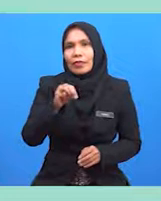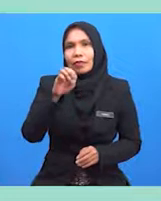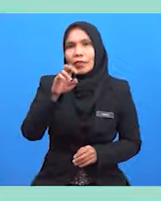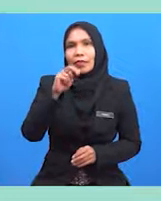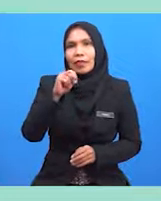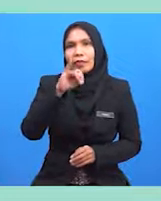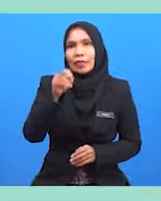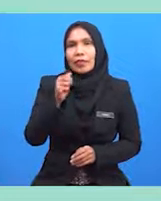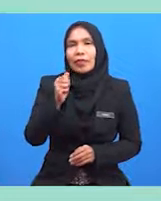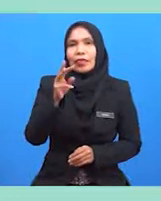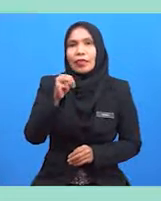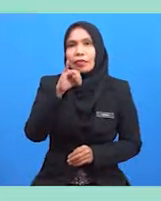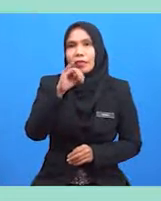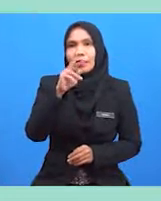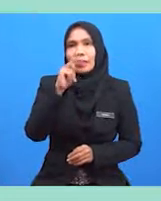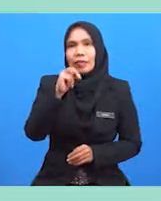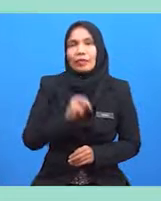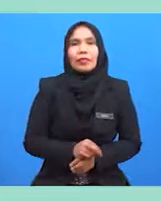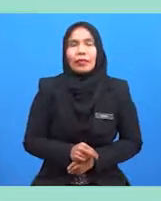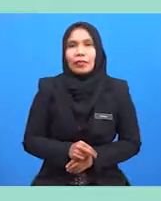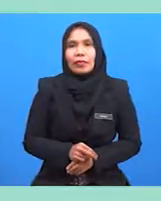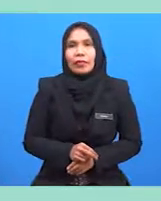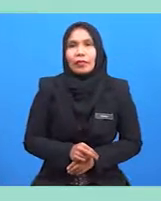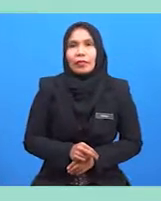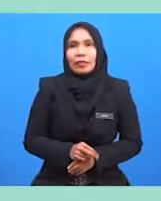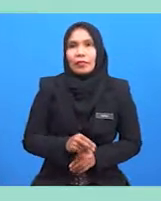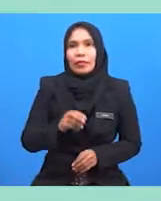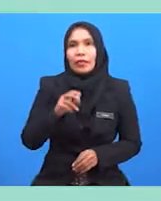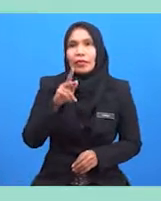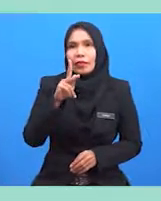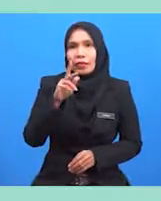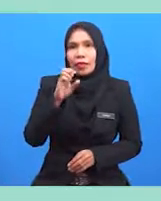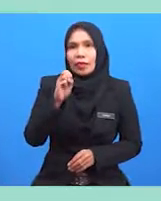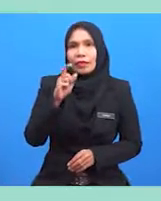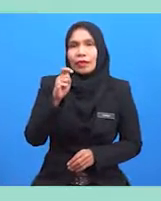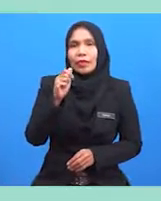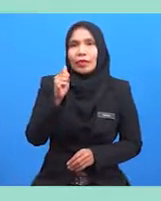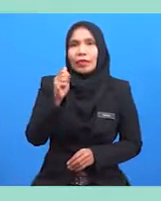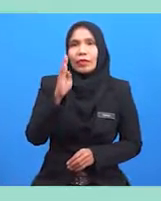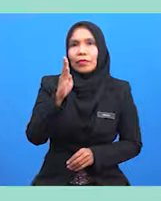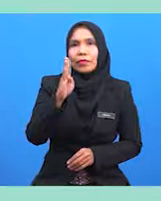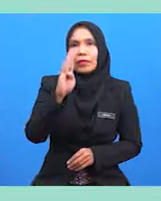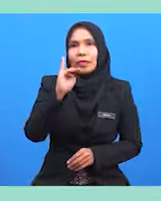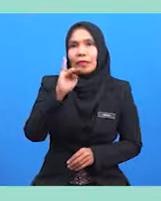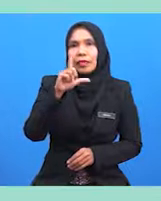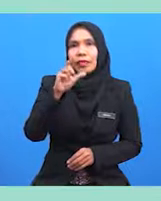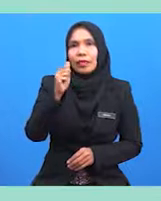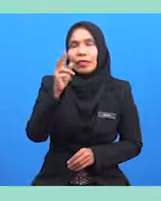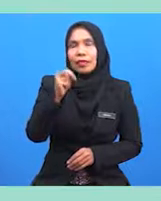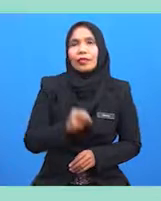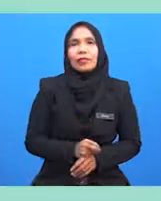kegiatan perdagangan dan pengeluaran. Oleh yang demikian, Bank Negara perlu membekalkan